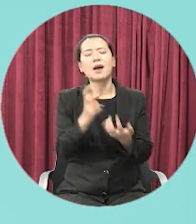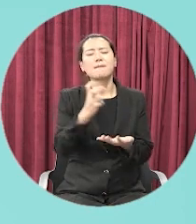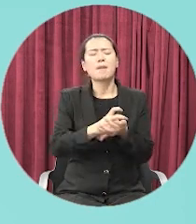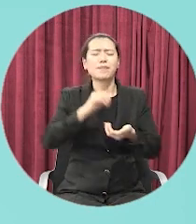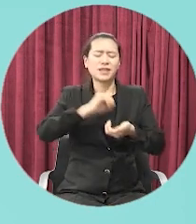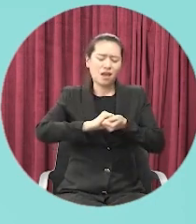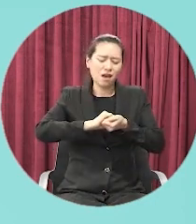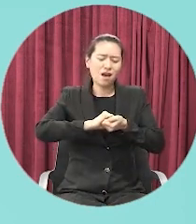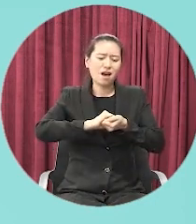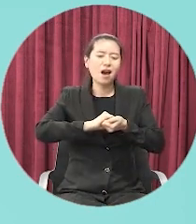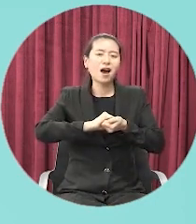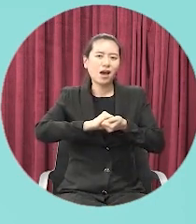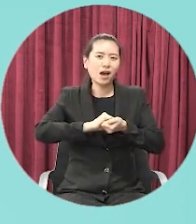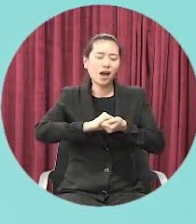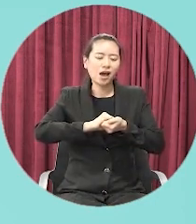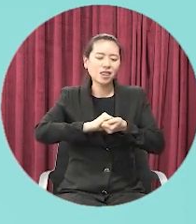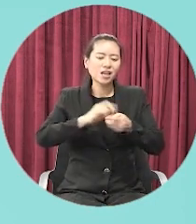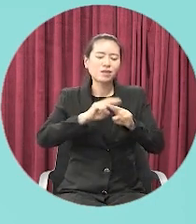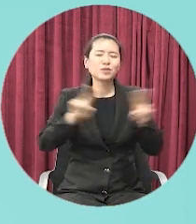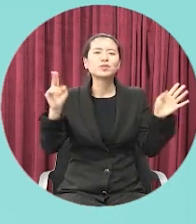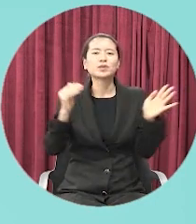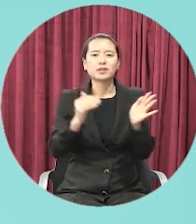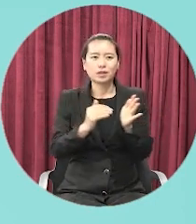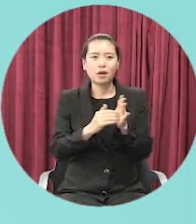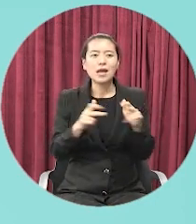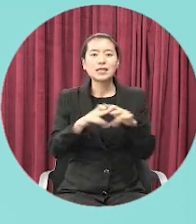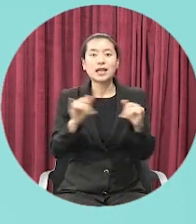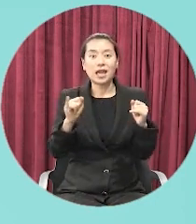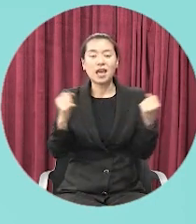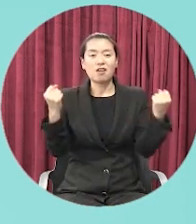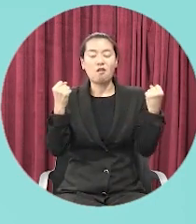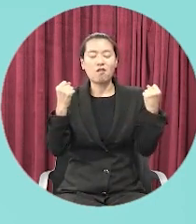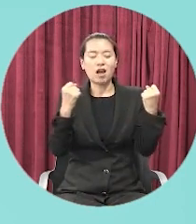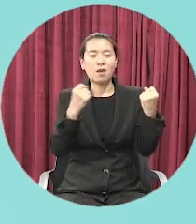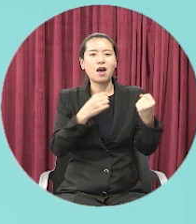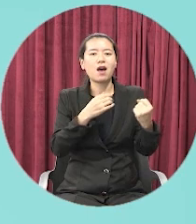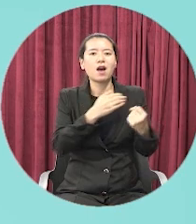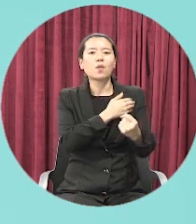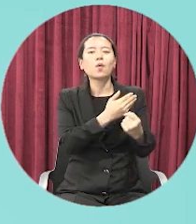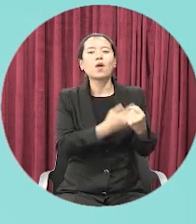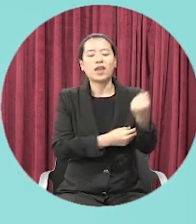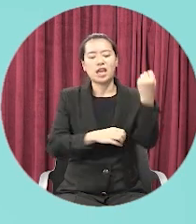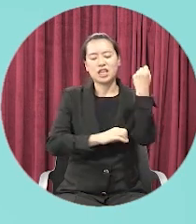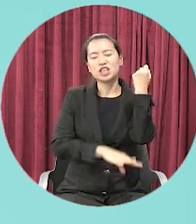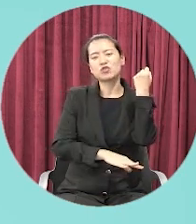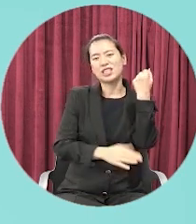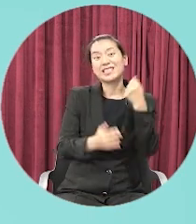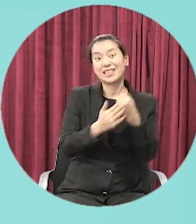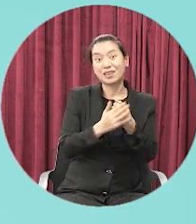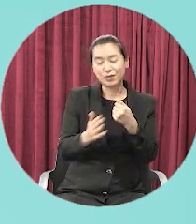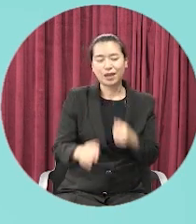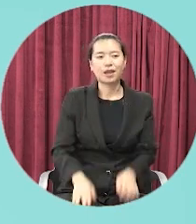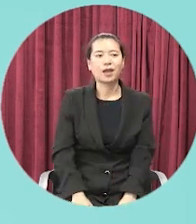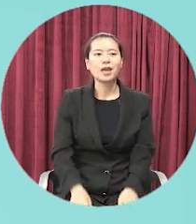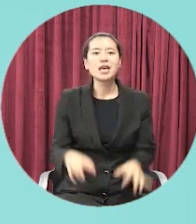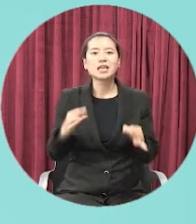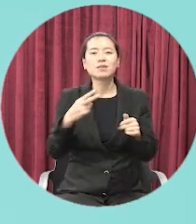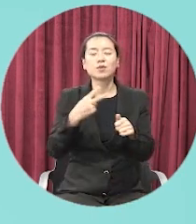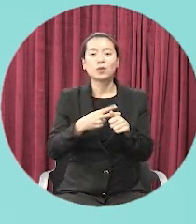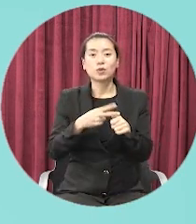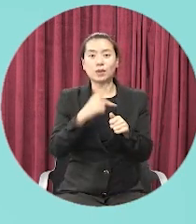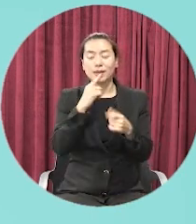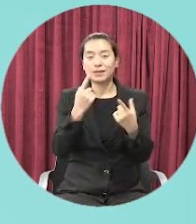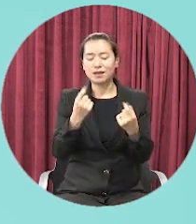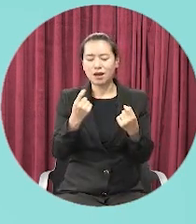제한을 좀 털어놨습니다 그래서 장애 건강 것두 의 궁극을 될 수 있을 것 같구요 그 다음에 아까 김창규 술 매스 하셨듯이 의 분석